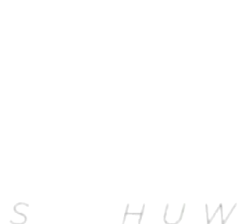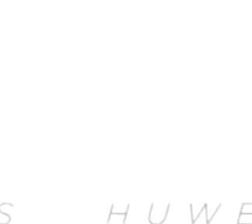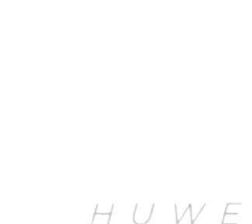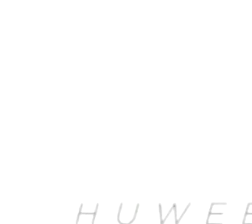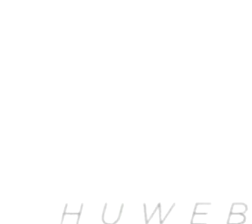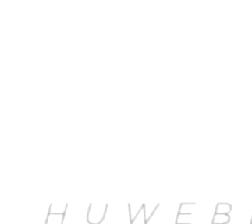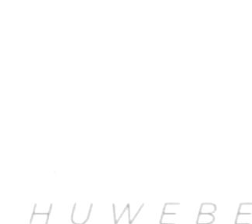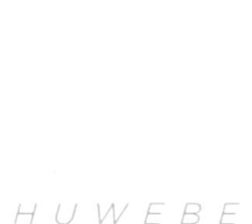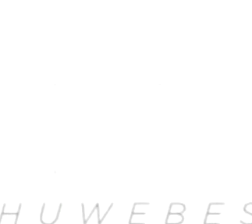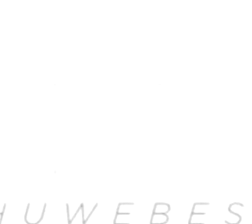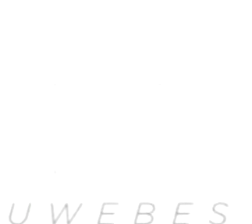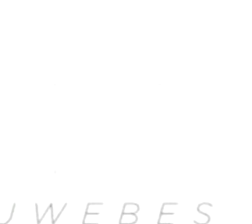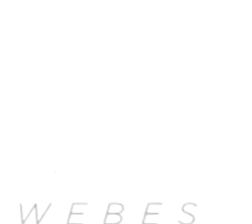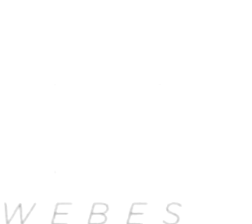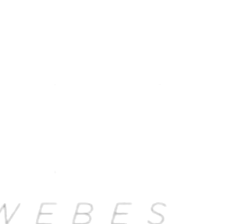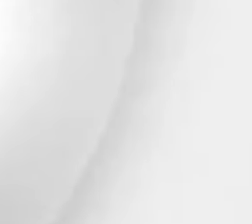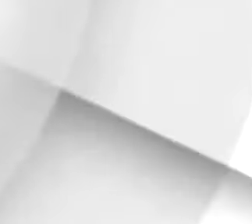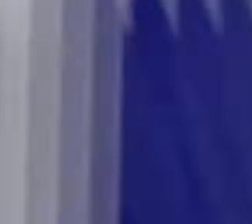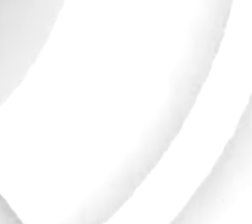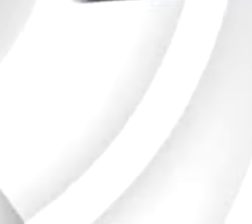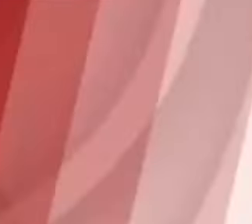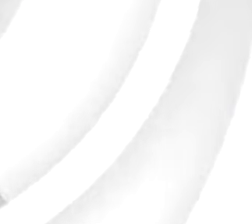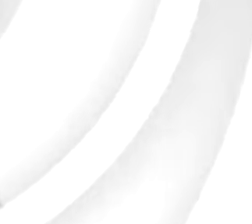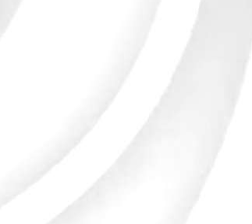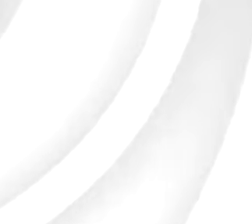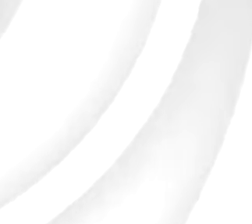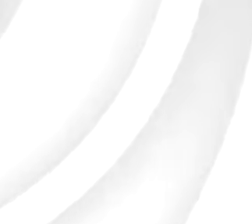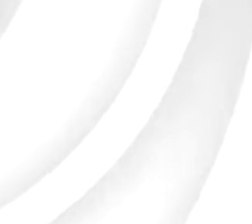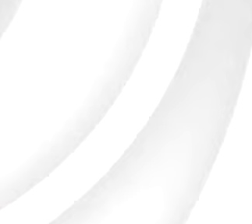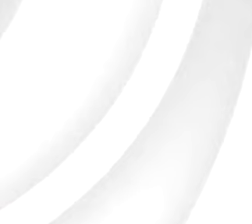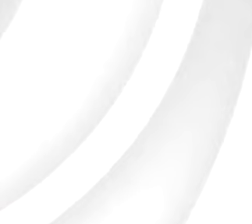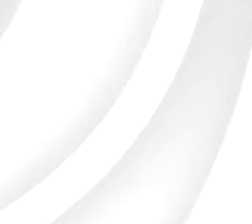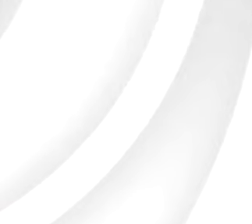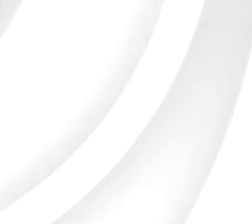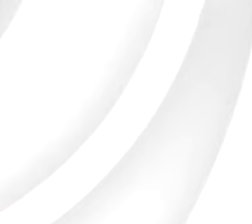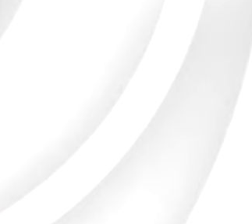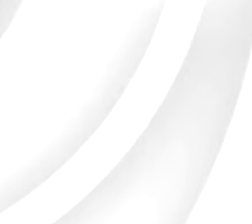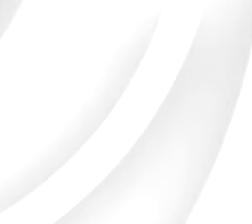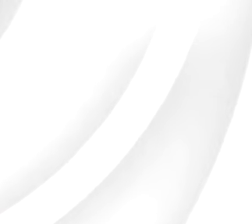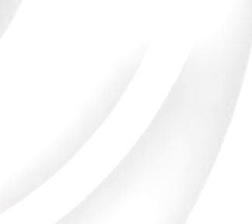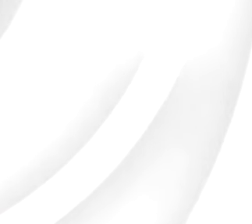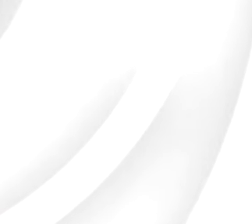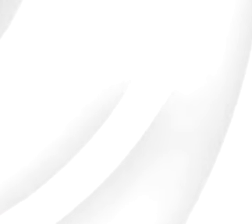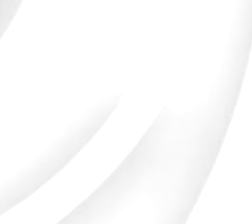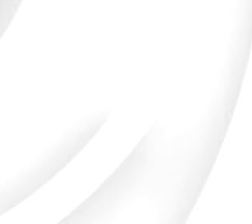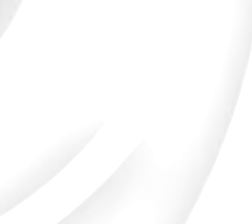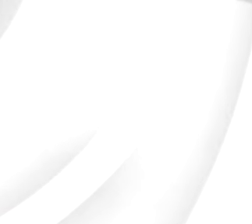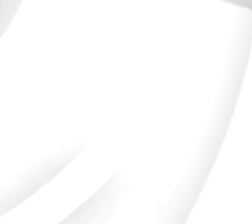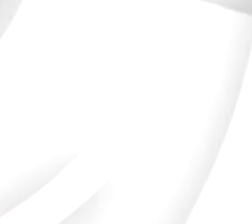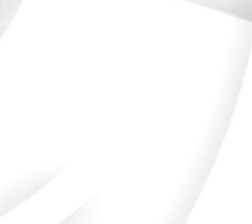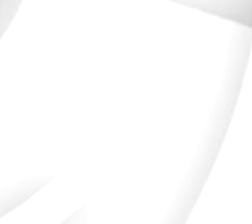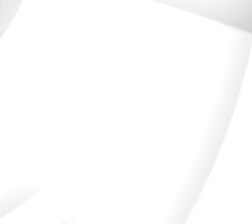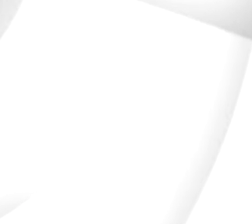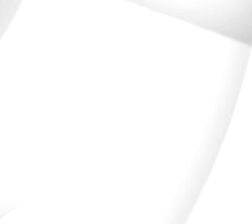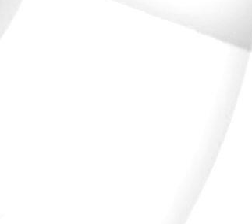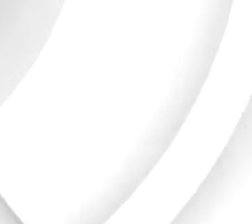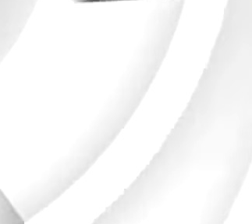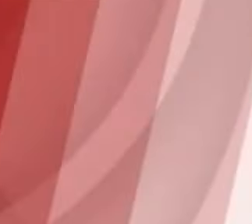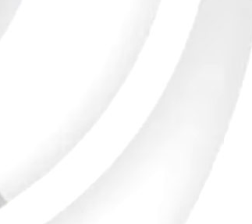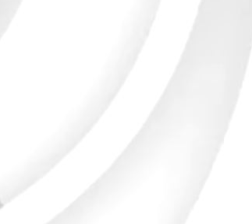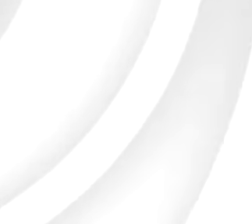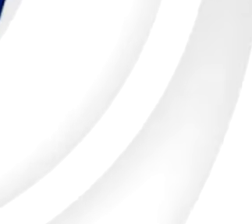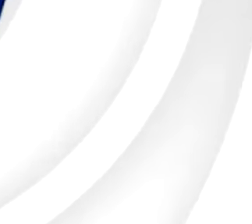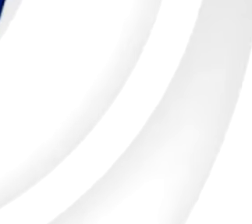Tuloy-tuloy po ang ating pagpapatrol sa bayan mula Lunes hanggang Biyernes sa TV Patrol alas 6:30 ng